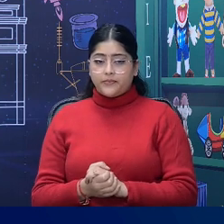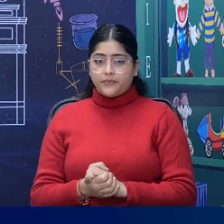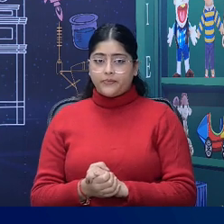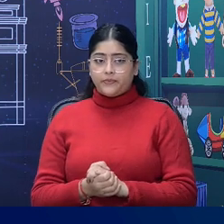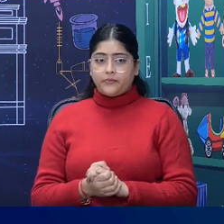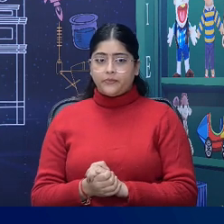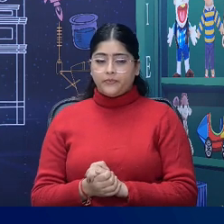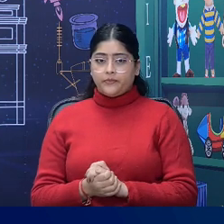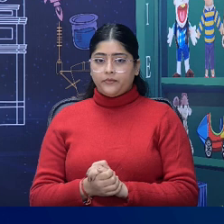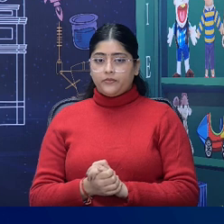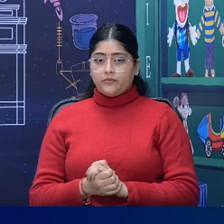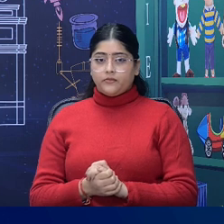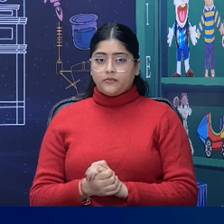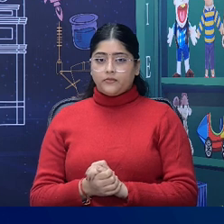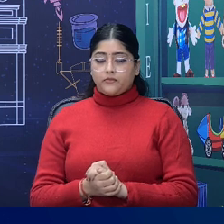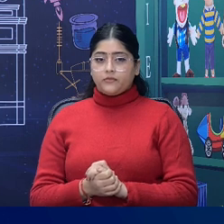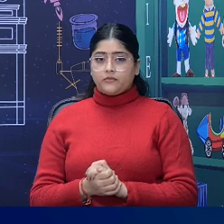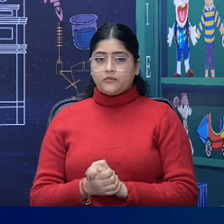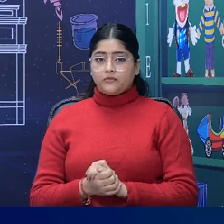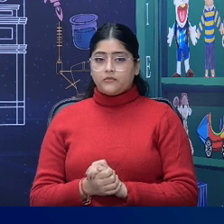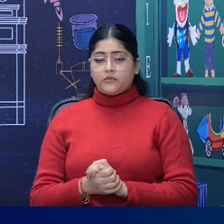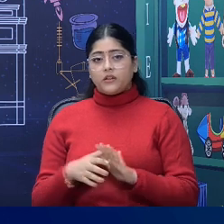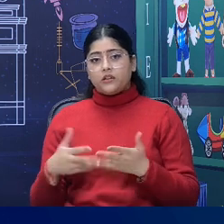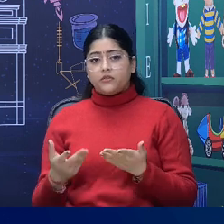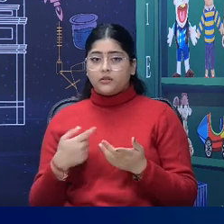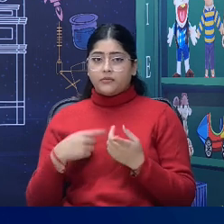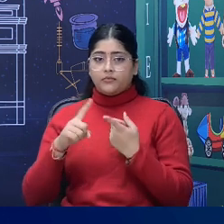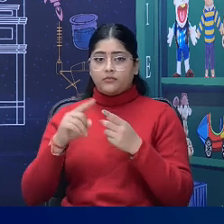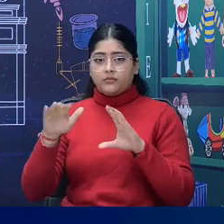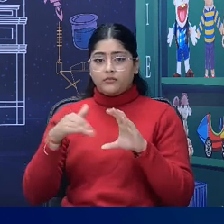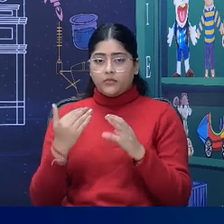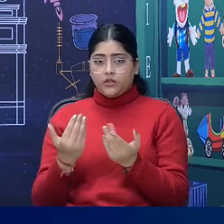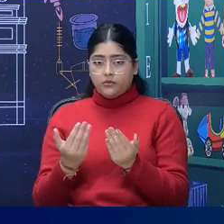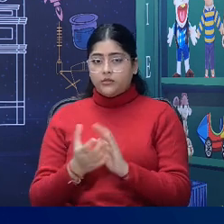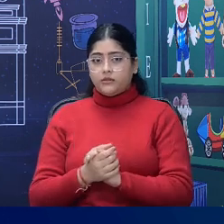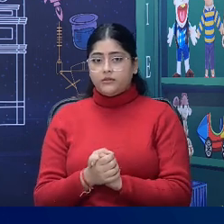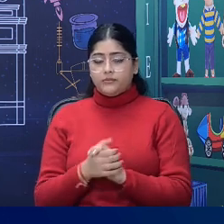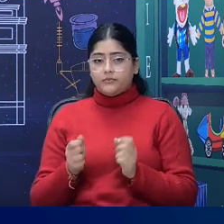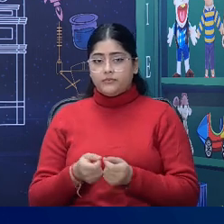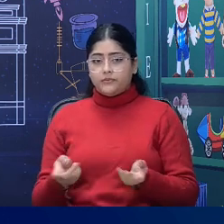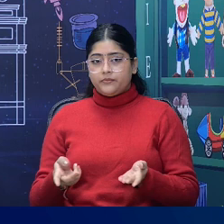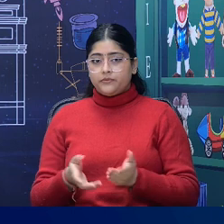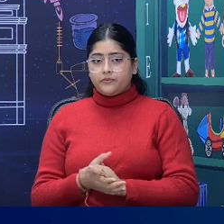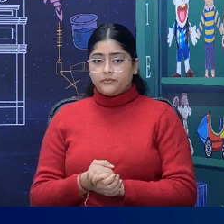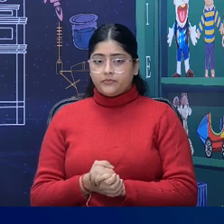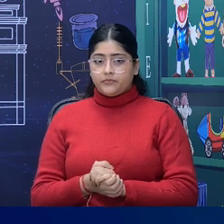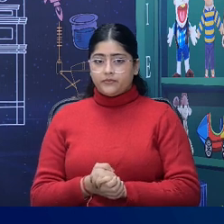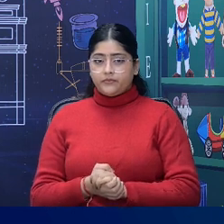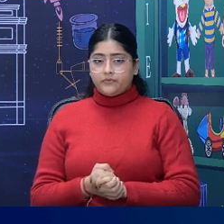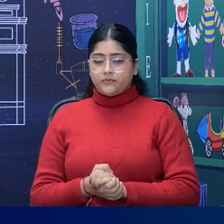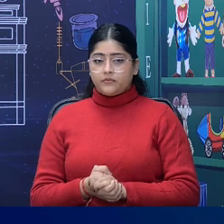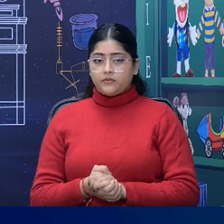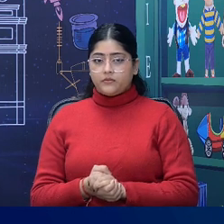0044 0559 या फिर आप हमें मेल लिख सकते हैं हैं dt1 @